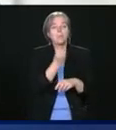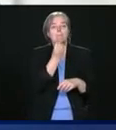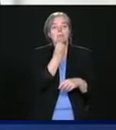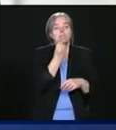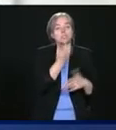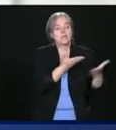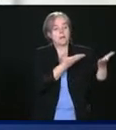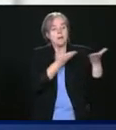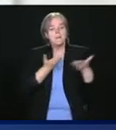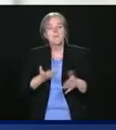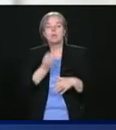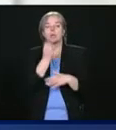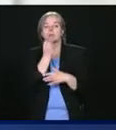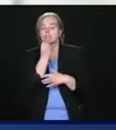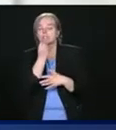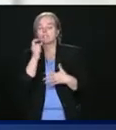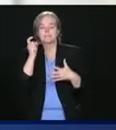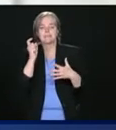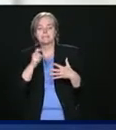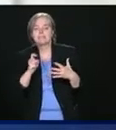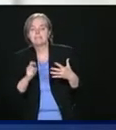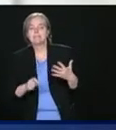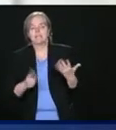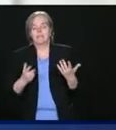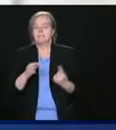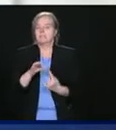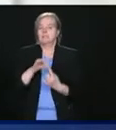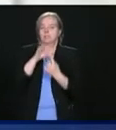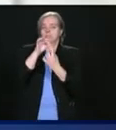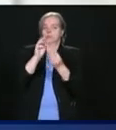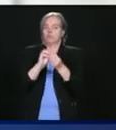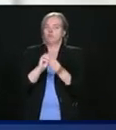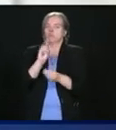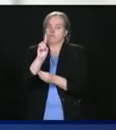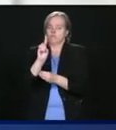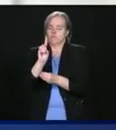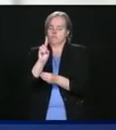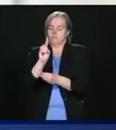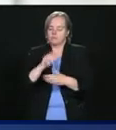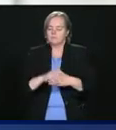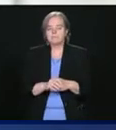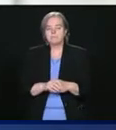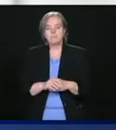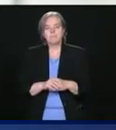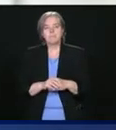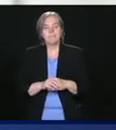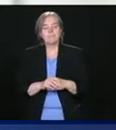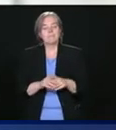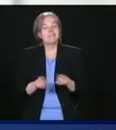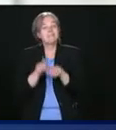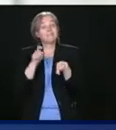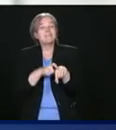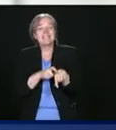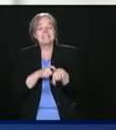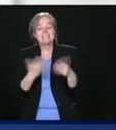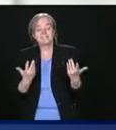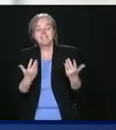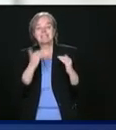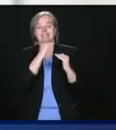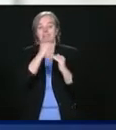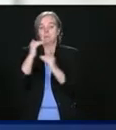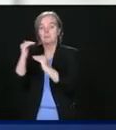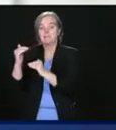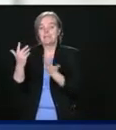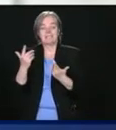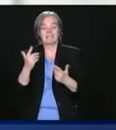soit une priorité. Et on doit aussi stopper la propagation de la COVID-19. On doit s'assurer que tous les travailleurs de